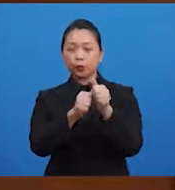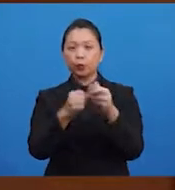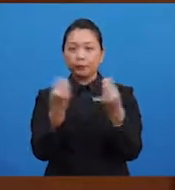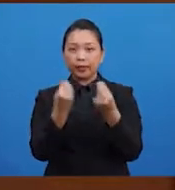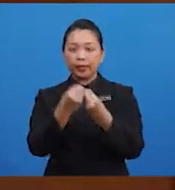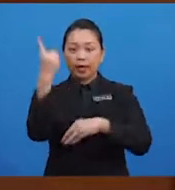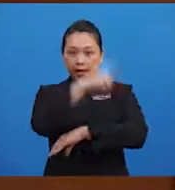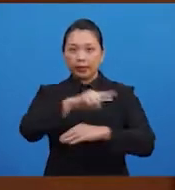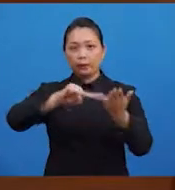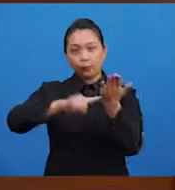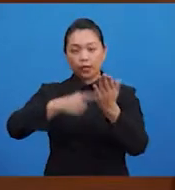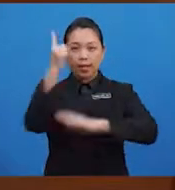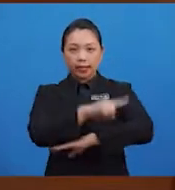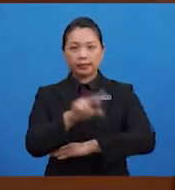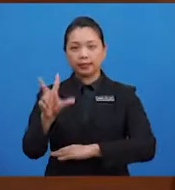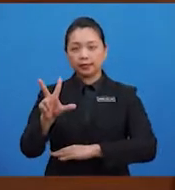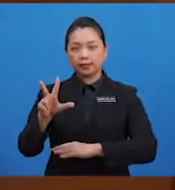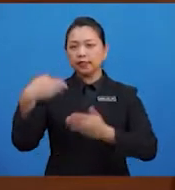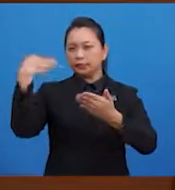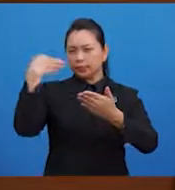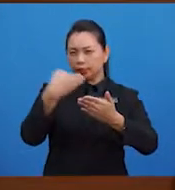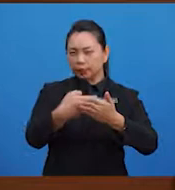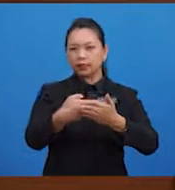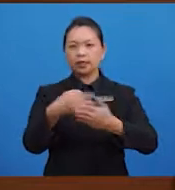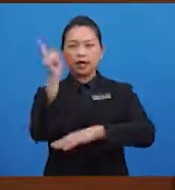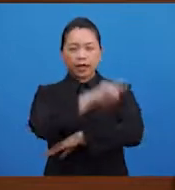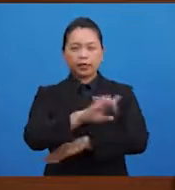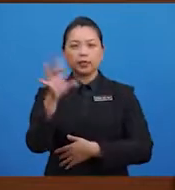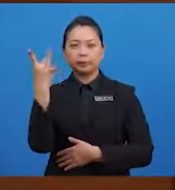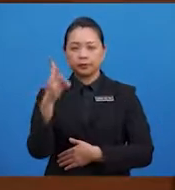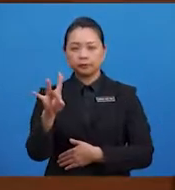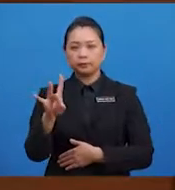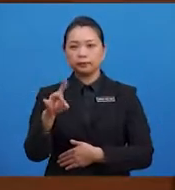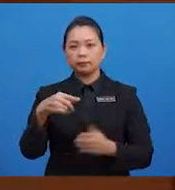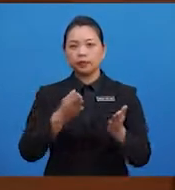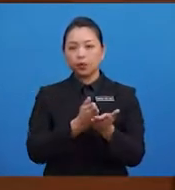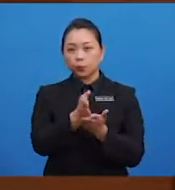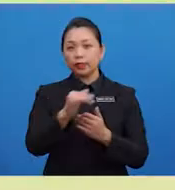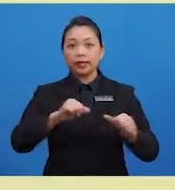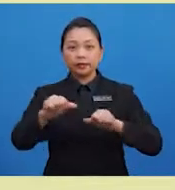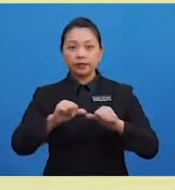ketiga sehingga hari ke-18 melalui aktiviti pendianan.